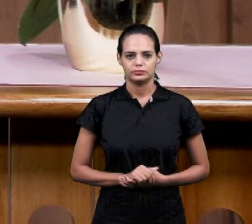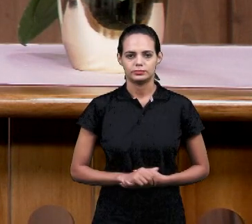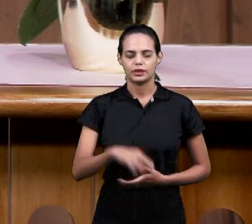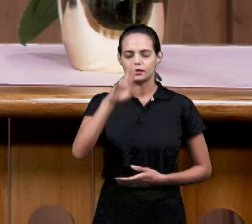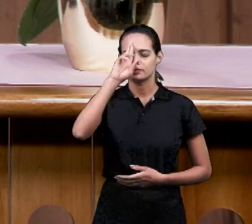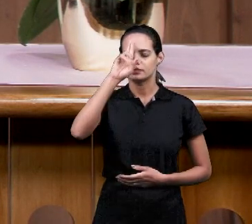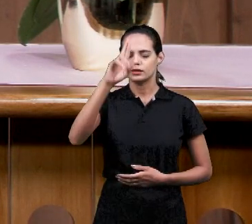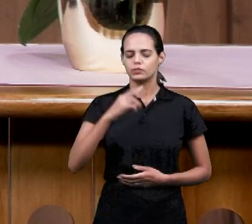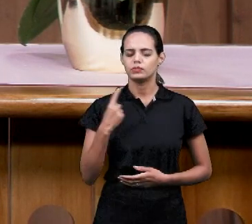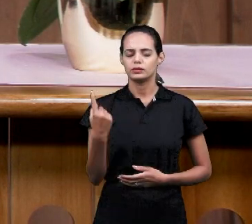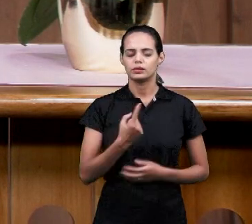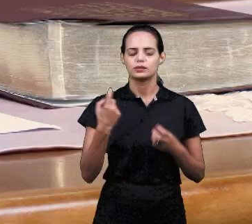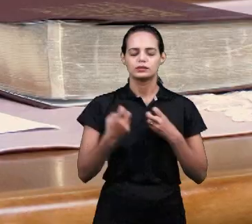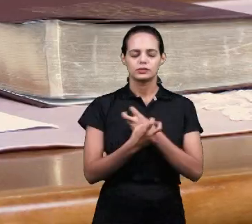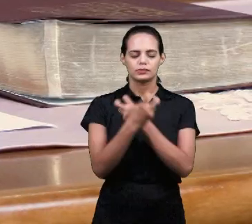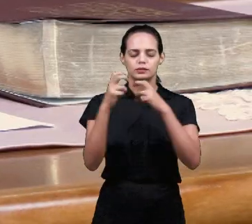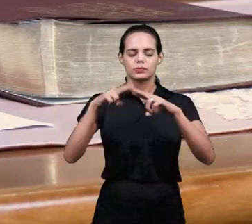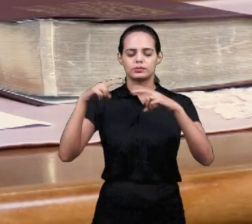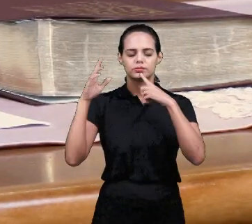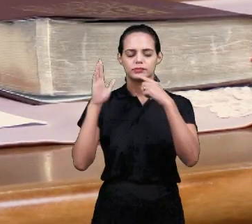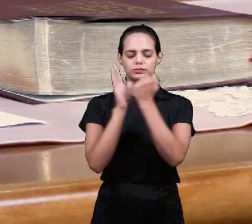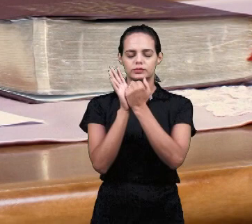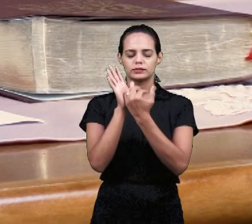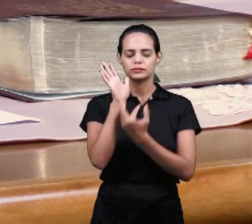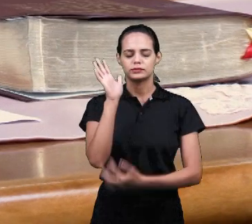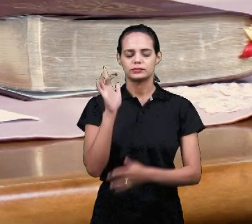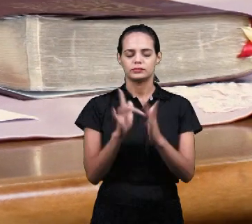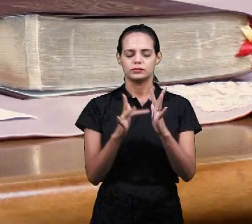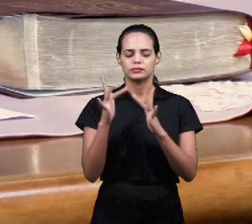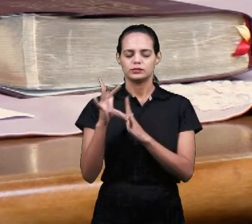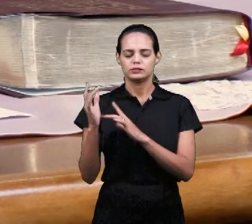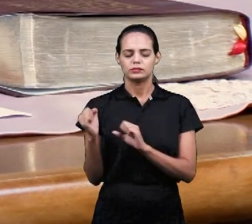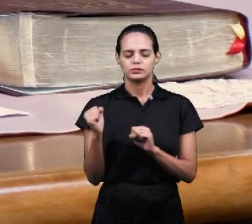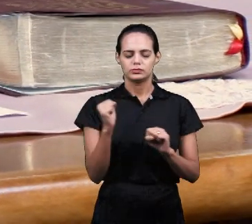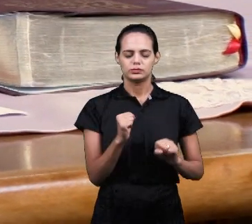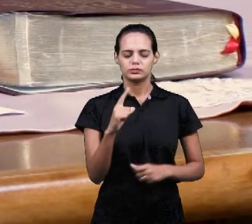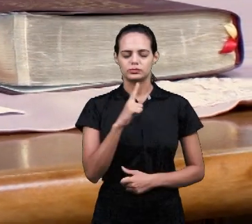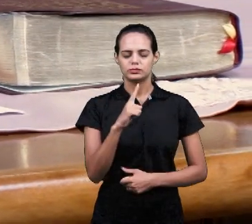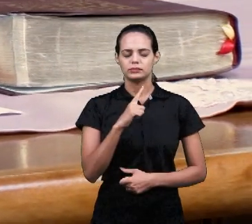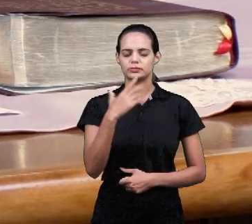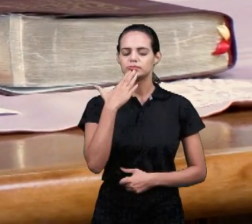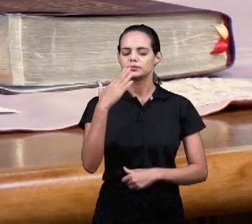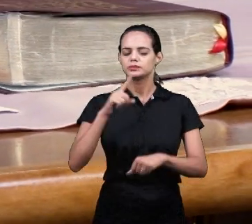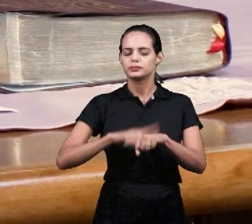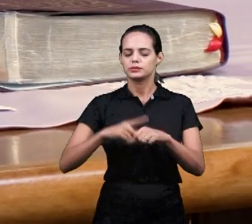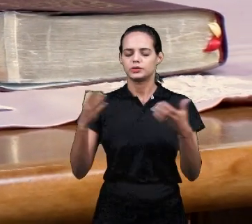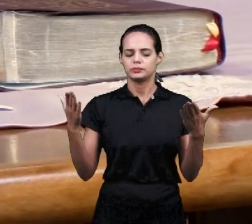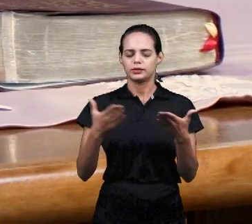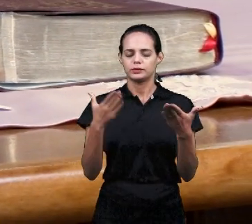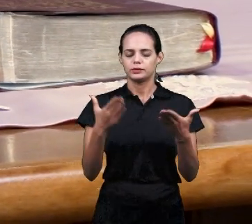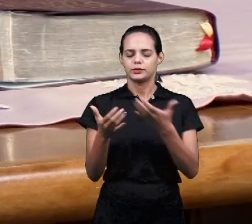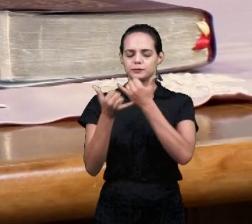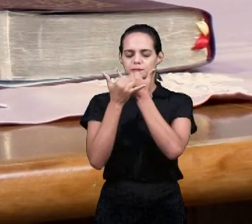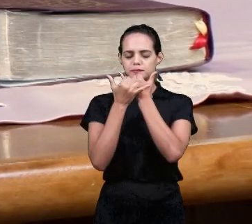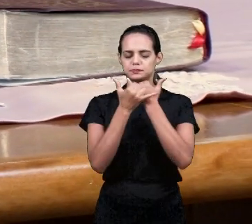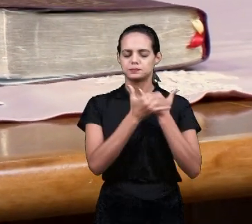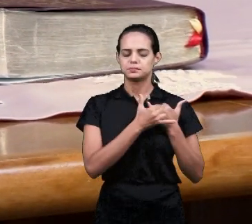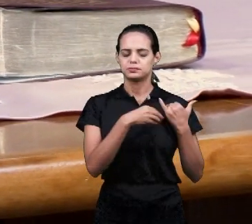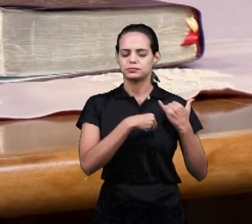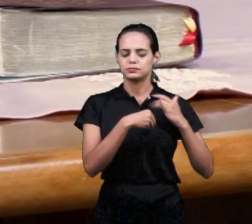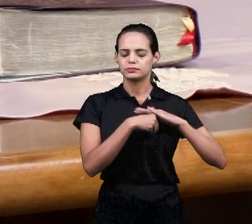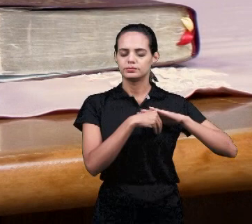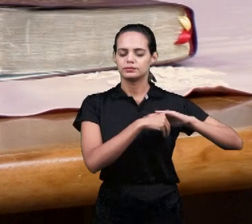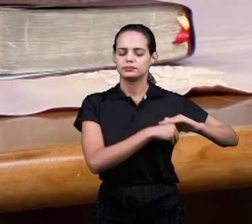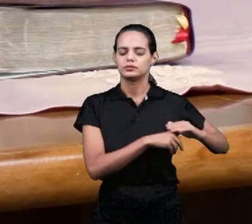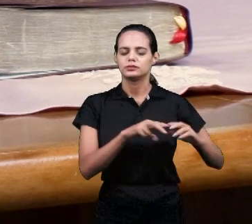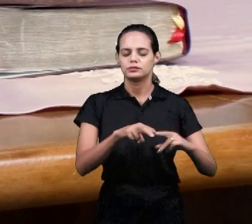Seigneur, nous prions par le pouvoir qu'il y a dans le sang de Jésus. Nous demandons en ce moment que nos péchés soient pardonnés, que par